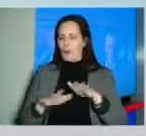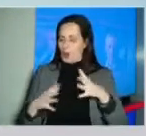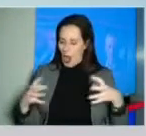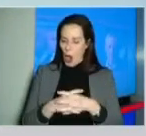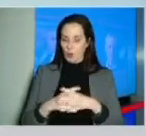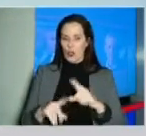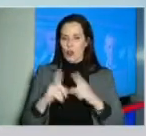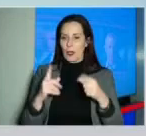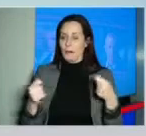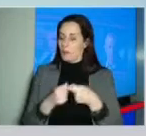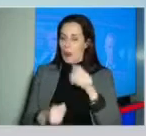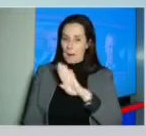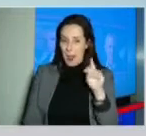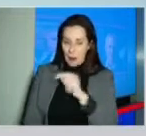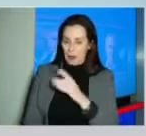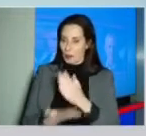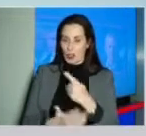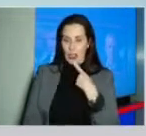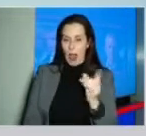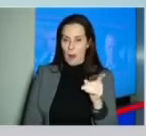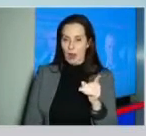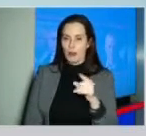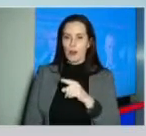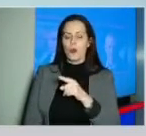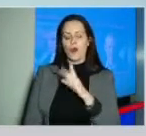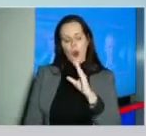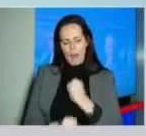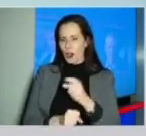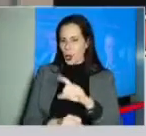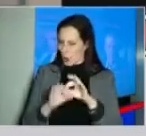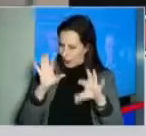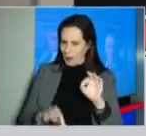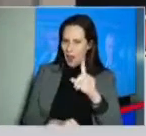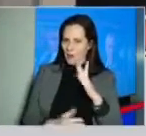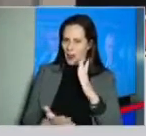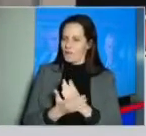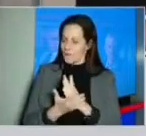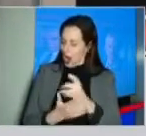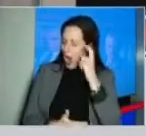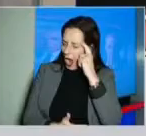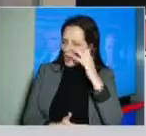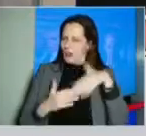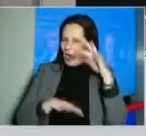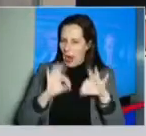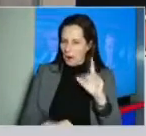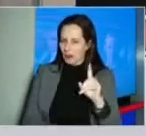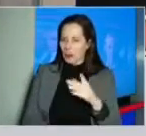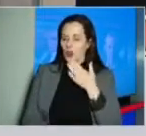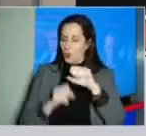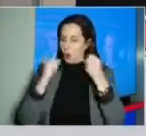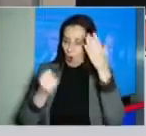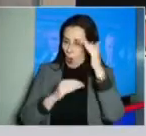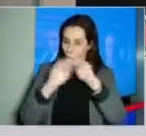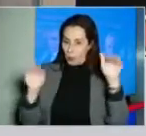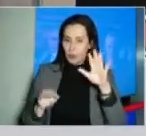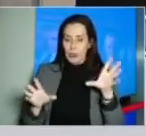אחדות, זה אחר. מבחינת נתניהו, כמו שאמר כאן מוטי, הוא עבד, אמנם לא התחיל במערכת הבחירות, אבל הוא כבר חשב אחרי הבחירות. יהדות התורה הודיעו